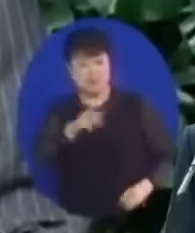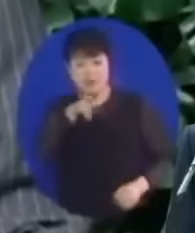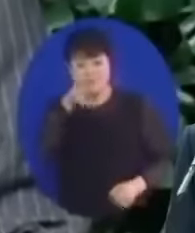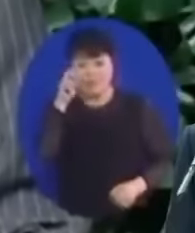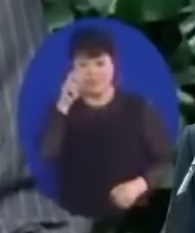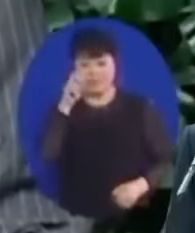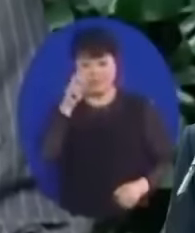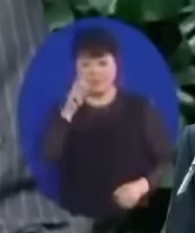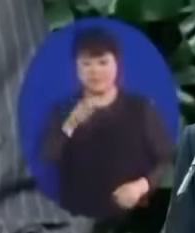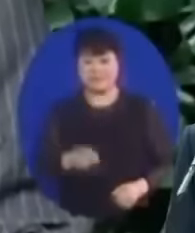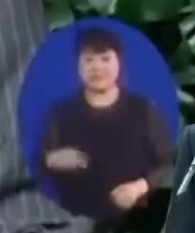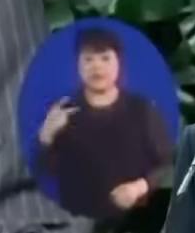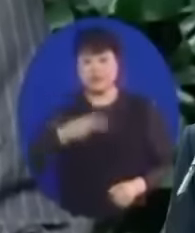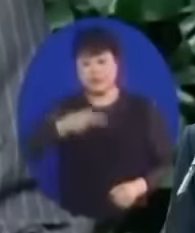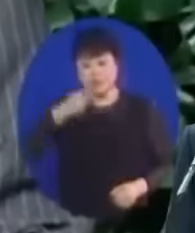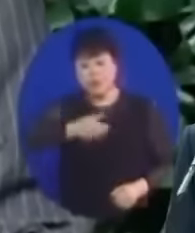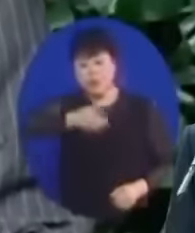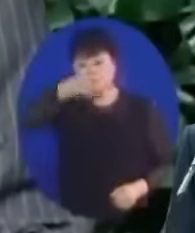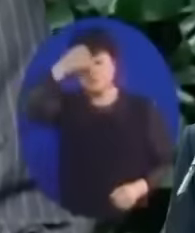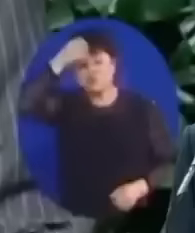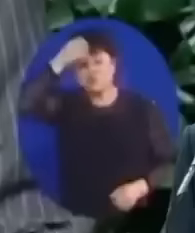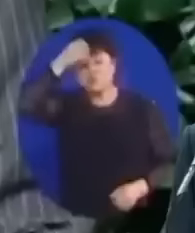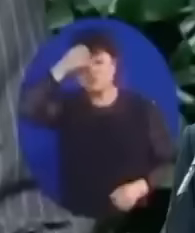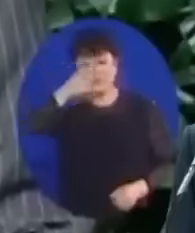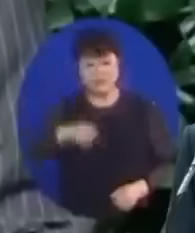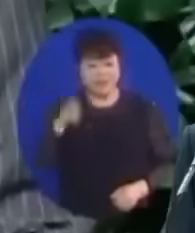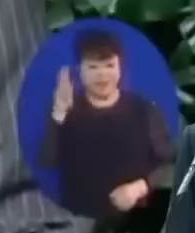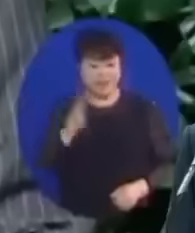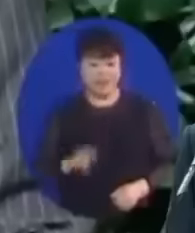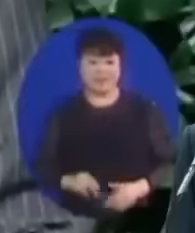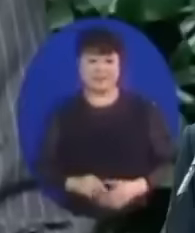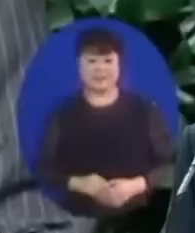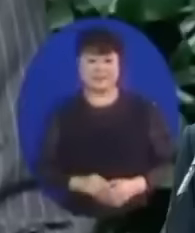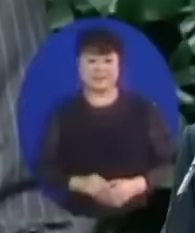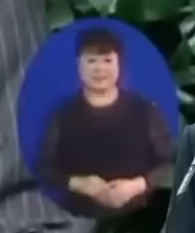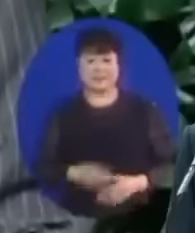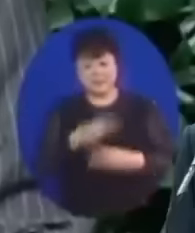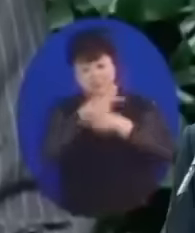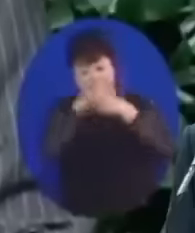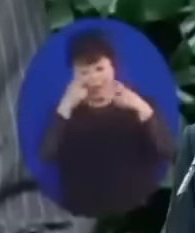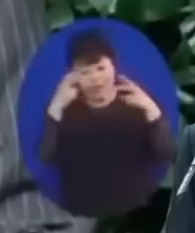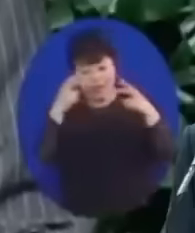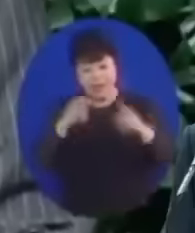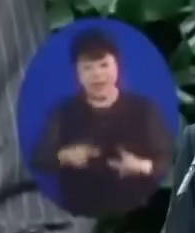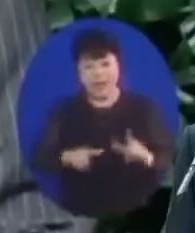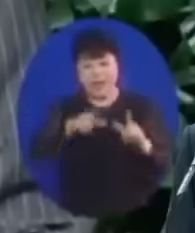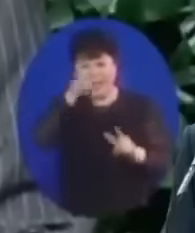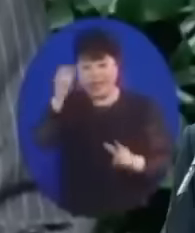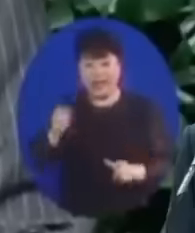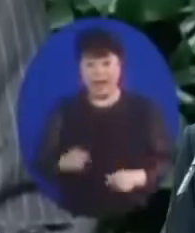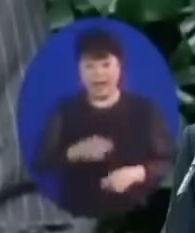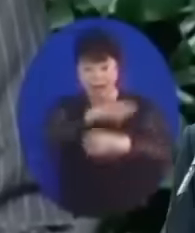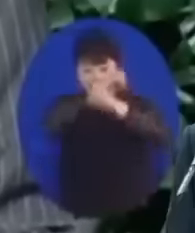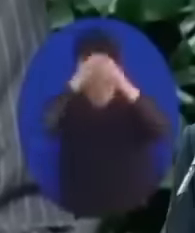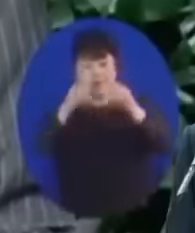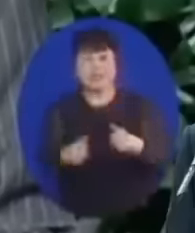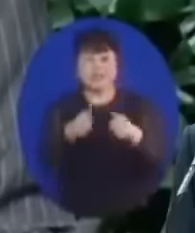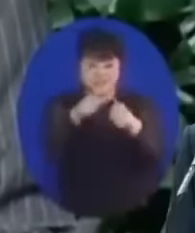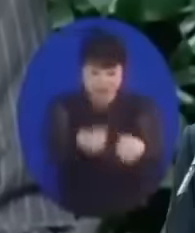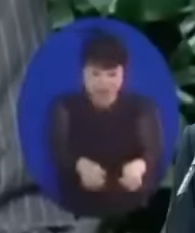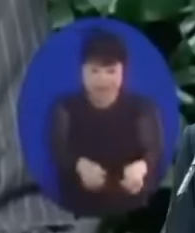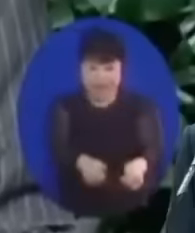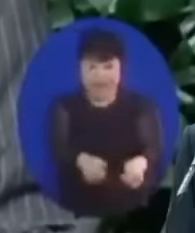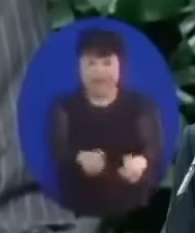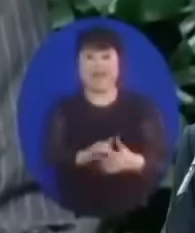미워했습니다. 그런데 또 꿈을 꾸었는데 하루는 자다가 보니까 해와 달과 열한 별이 자기에게 절하는 걸